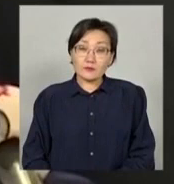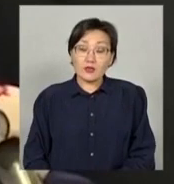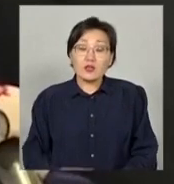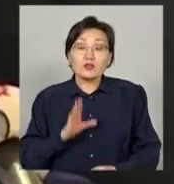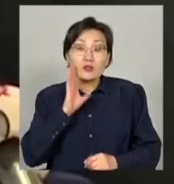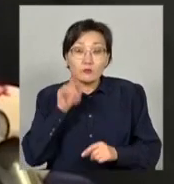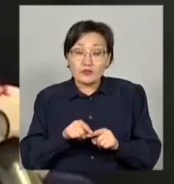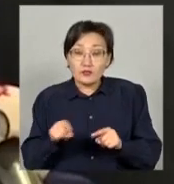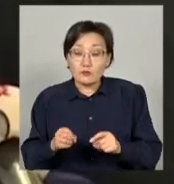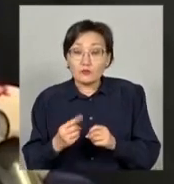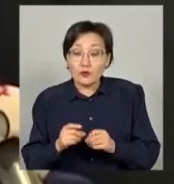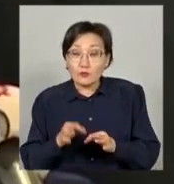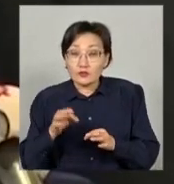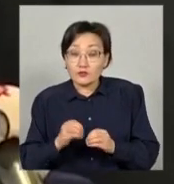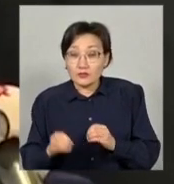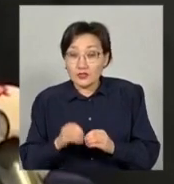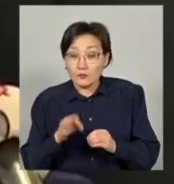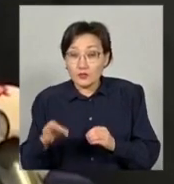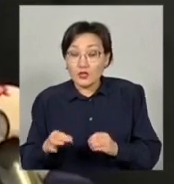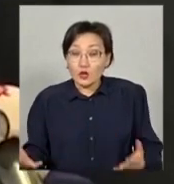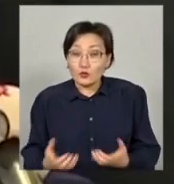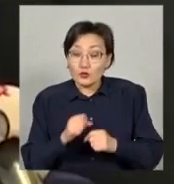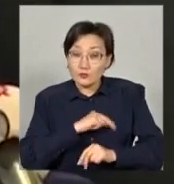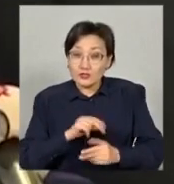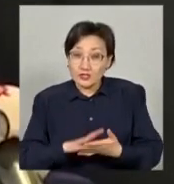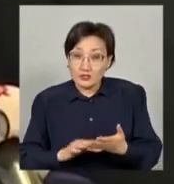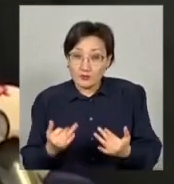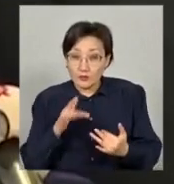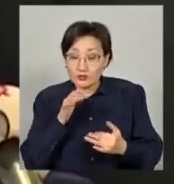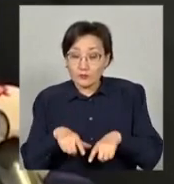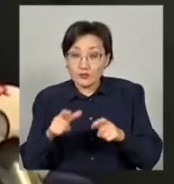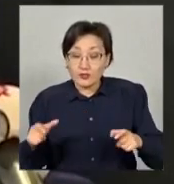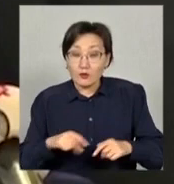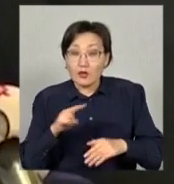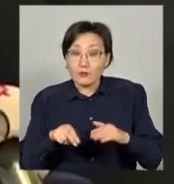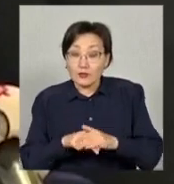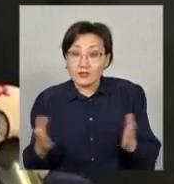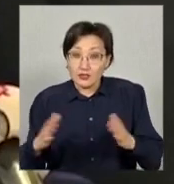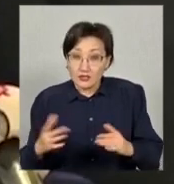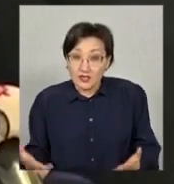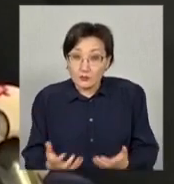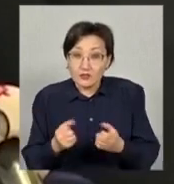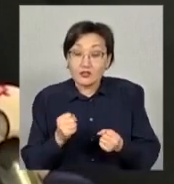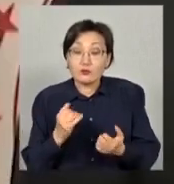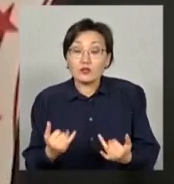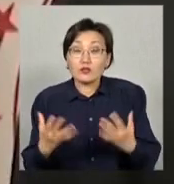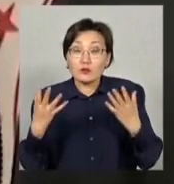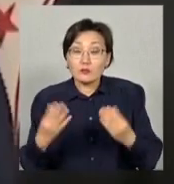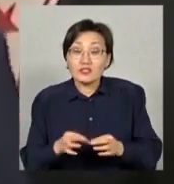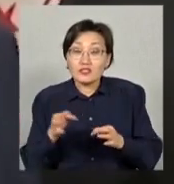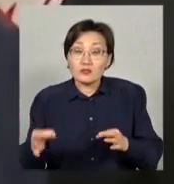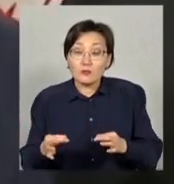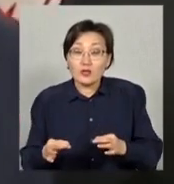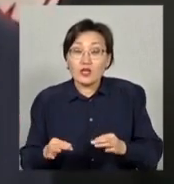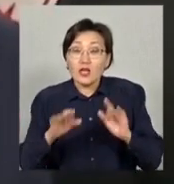Таңнан бері елдің 10 провинциясында құтқару жұмыстары жалғасуда. Қазірге дейін адамдар үгінді астынан шығарылып жатыр. Дәл бүгін аймақта қар